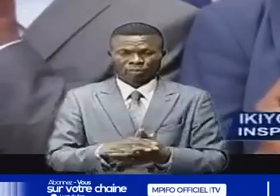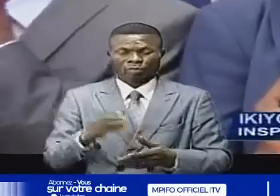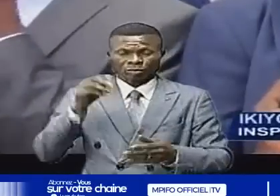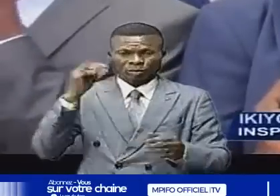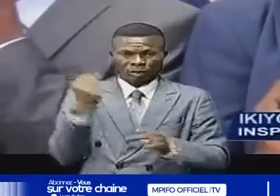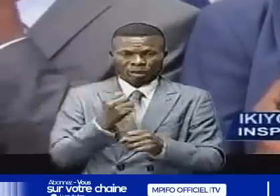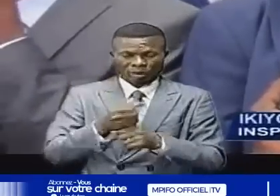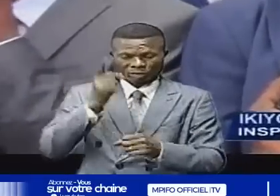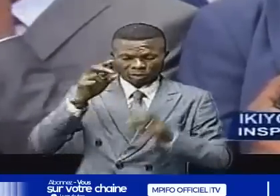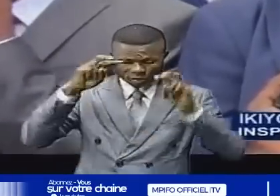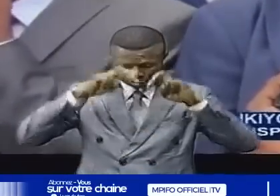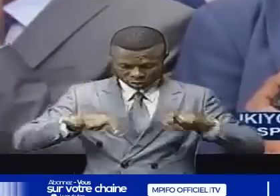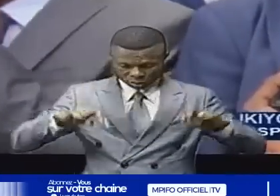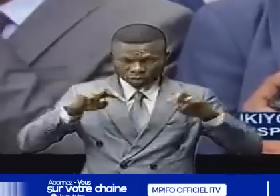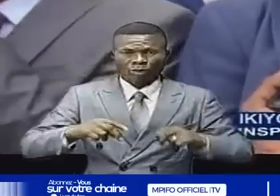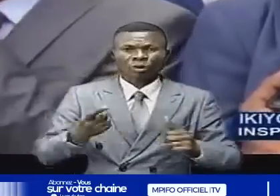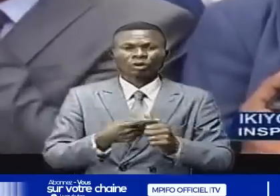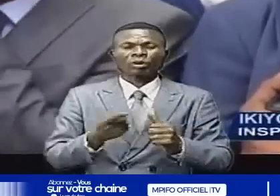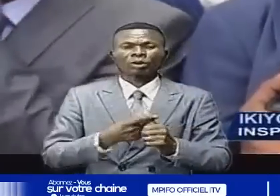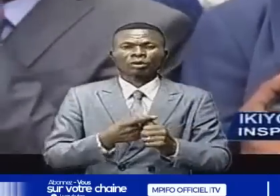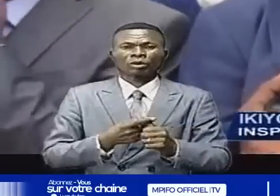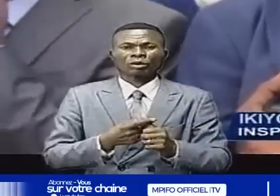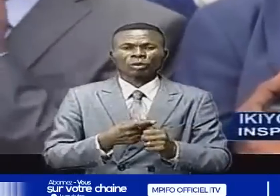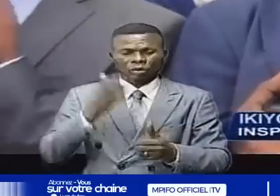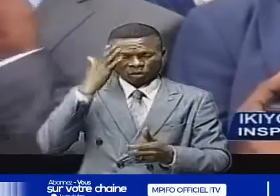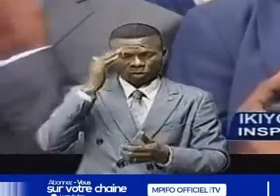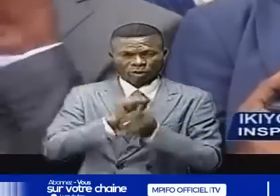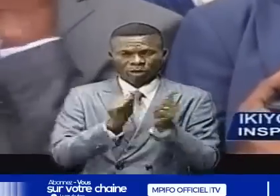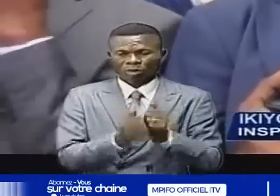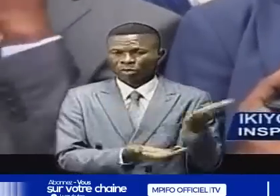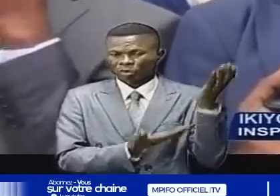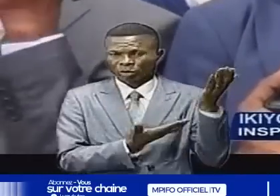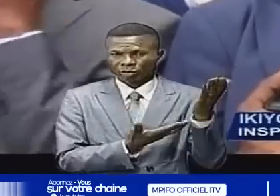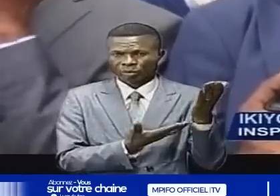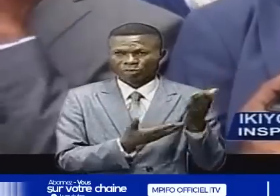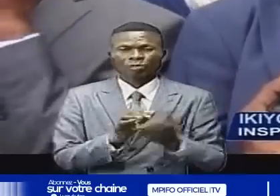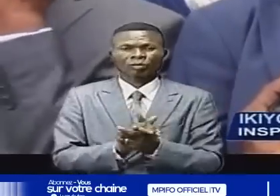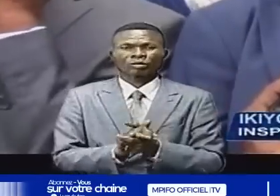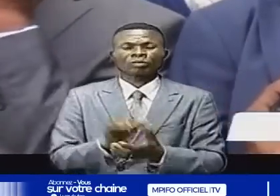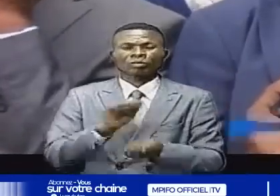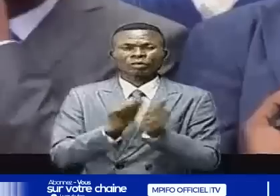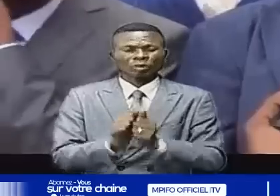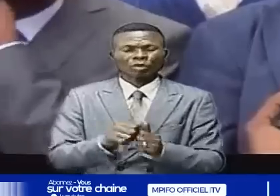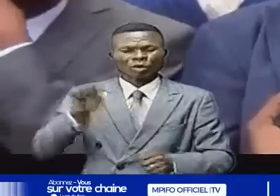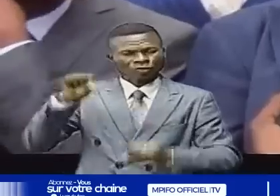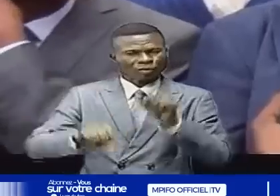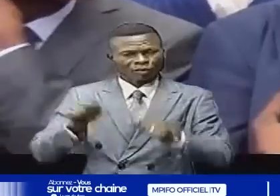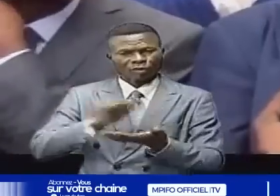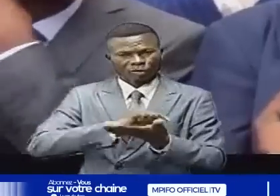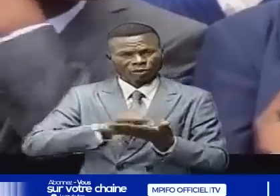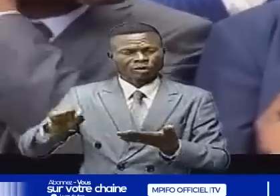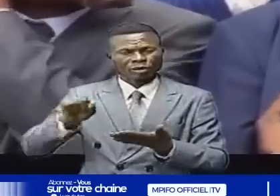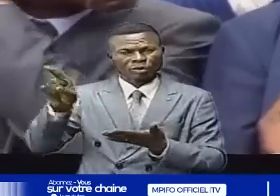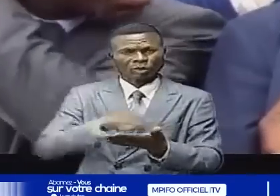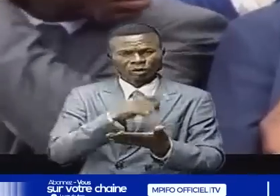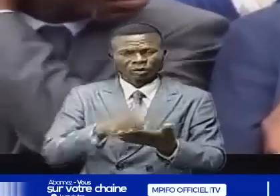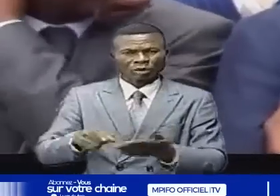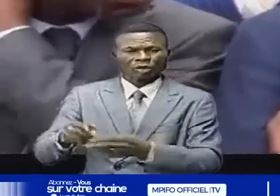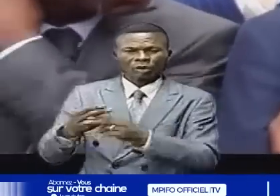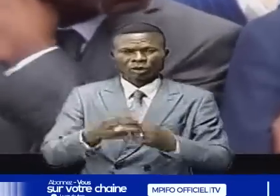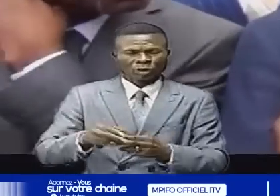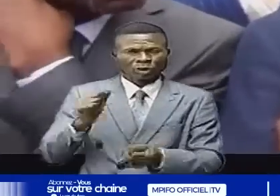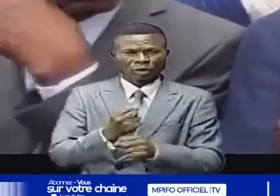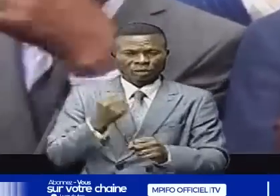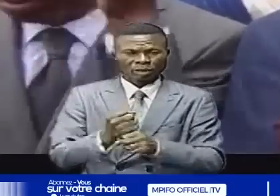la recherche, la détection et la répression des irrégularités, le contrôle de la régularité de la